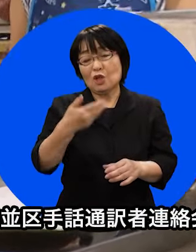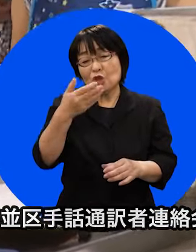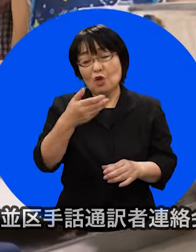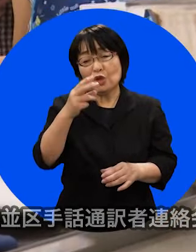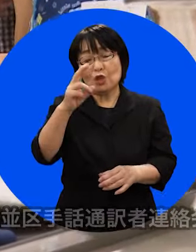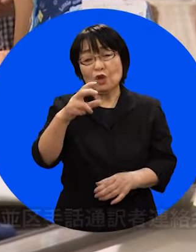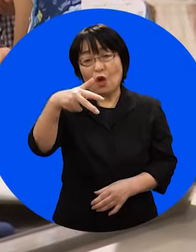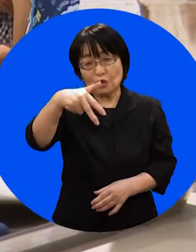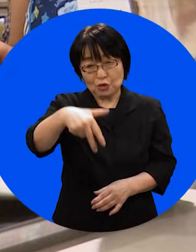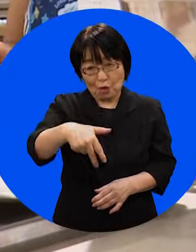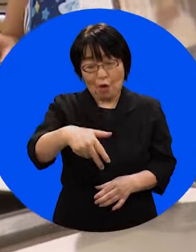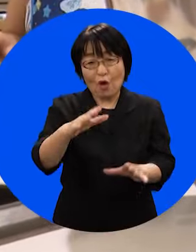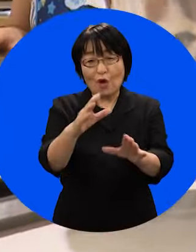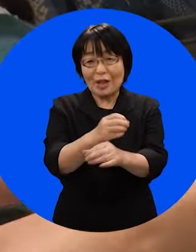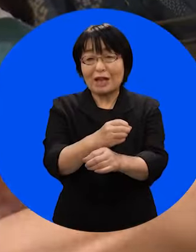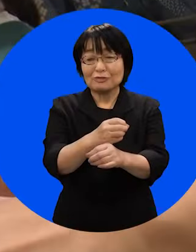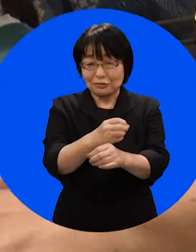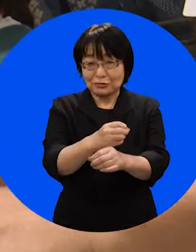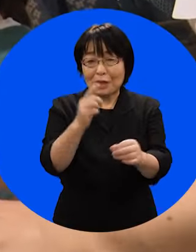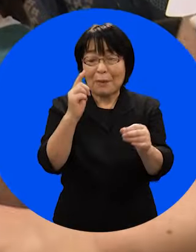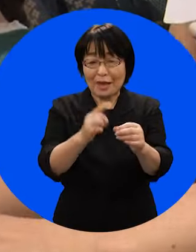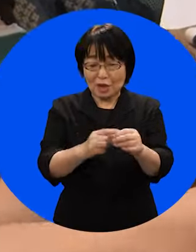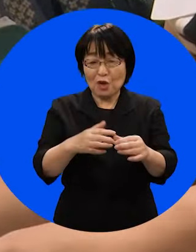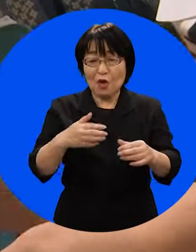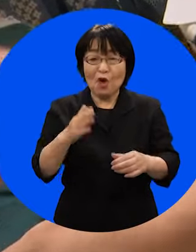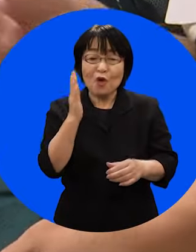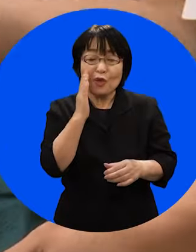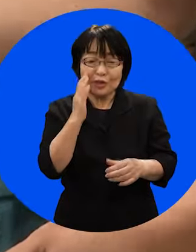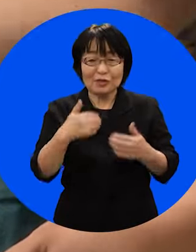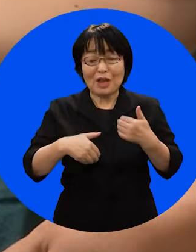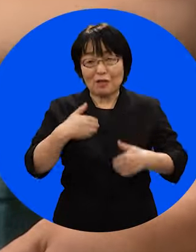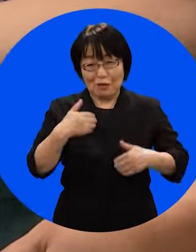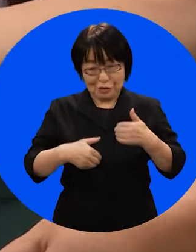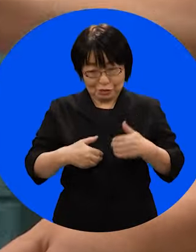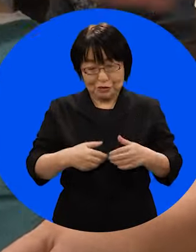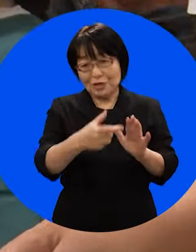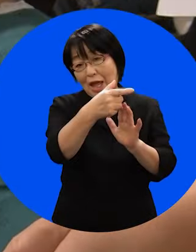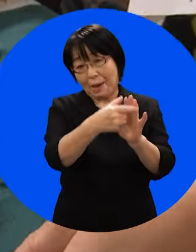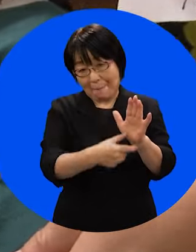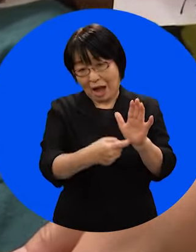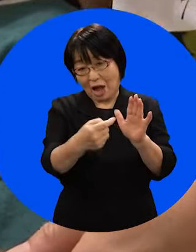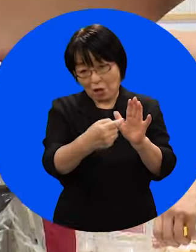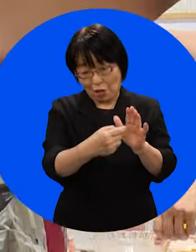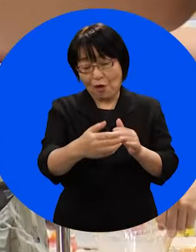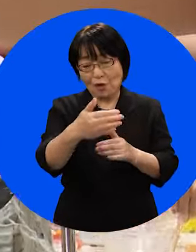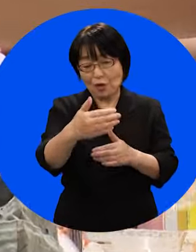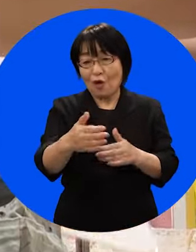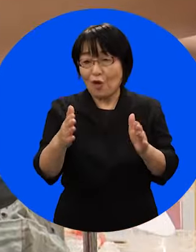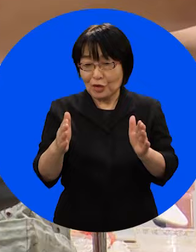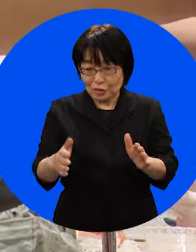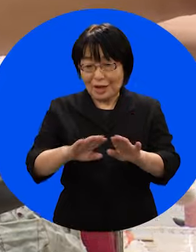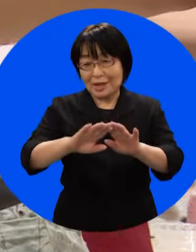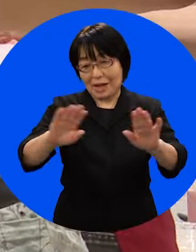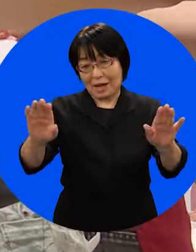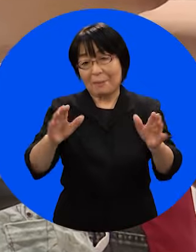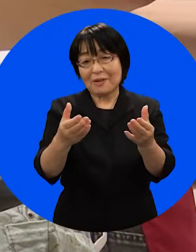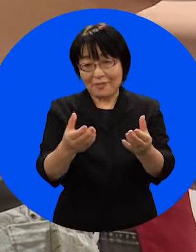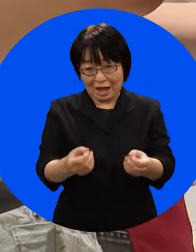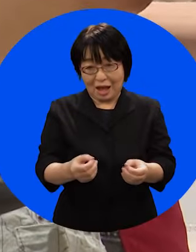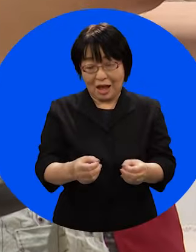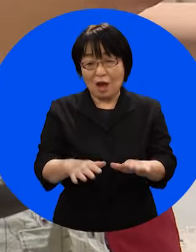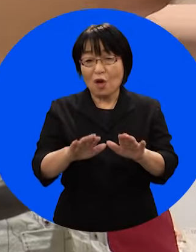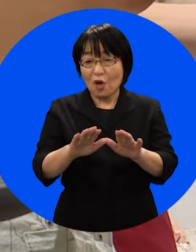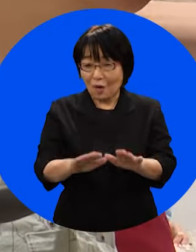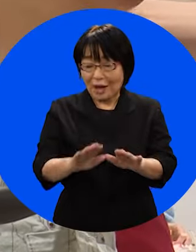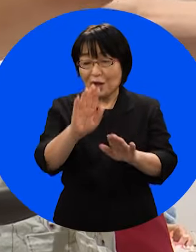スをなくし、美味しく楽しく食べきることをテーマにしたクッキング教室が開かれました。今回はその模様